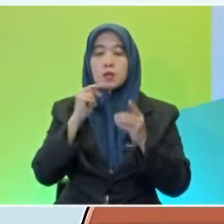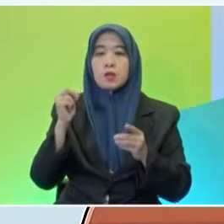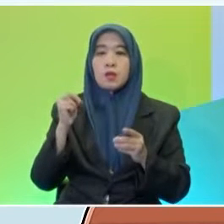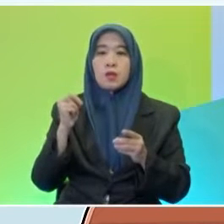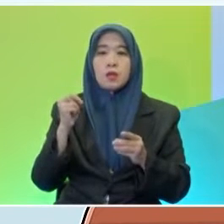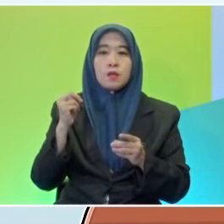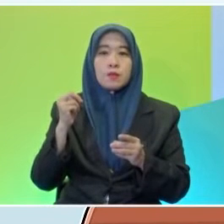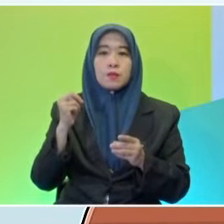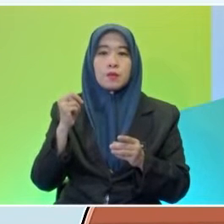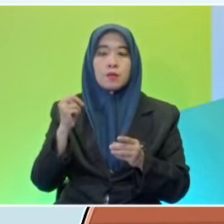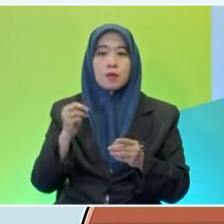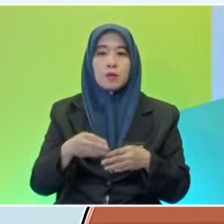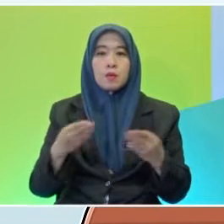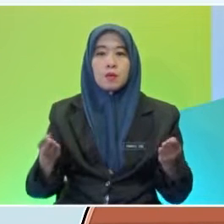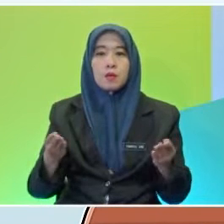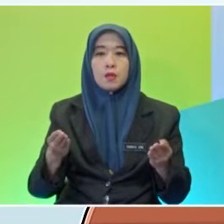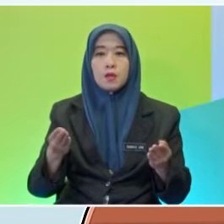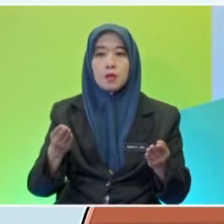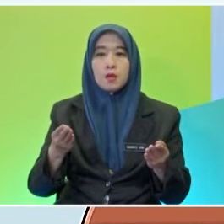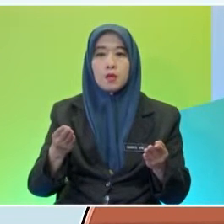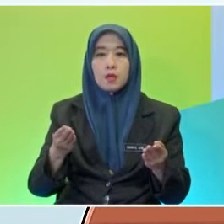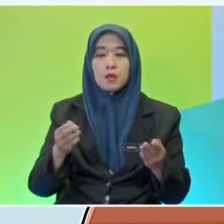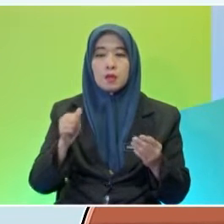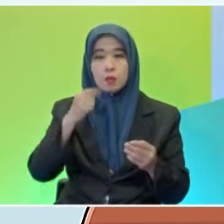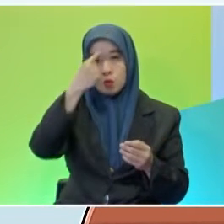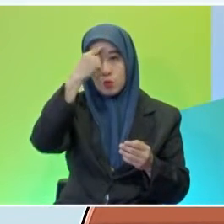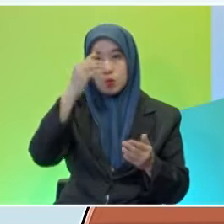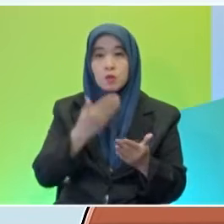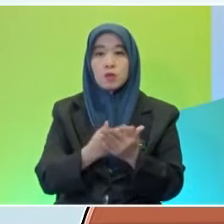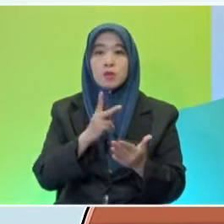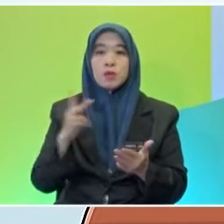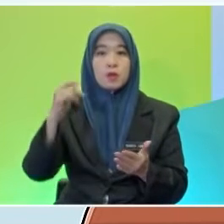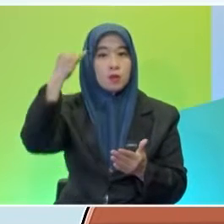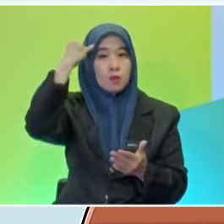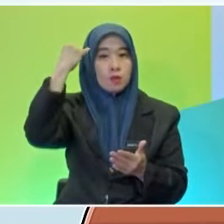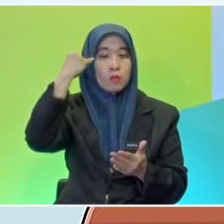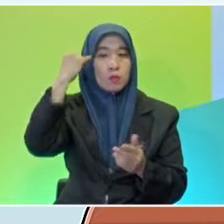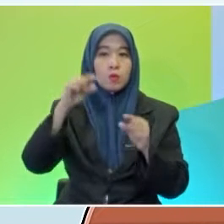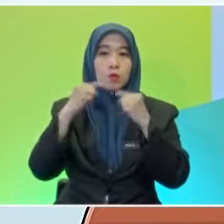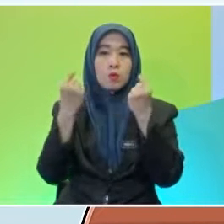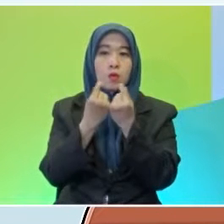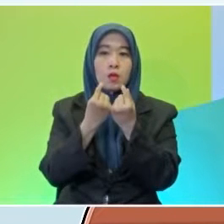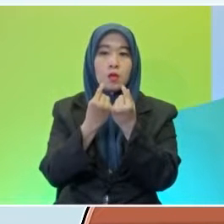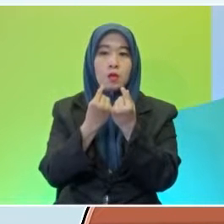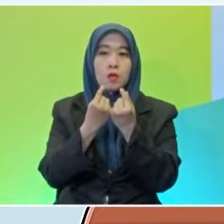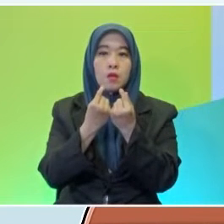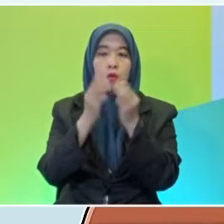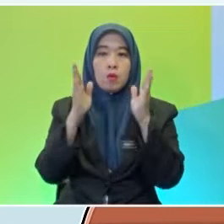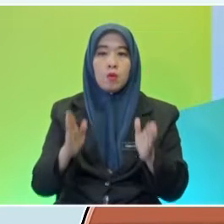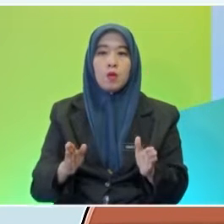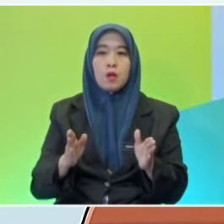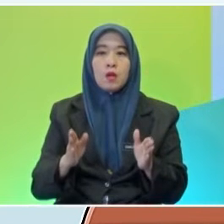bahasa akademik bagi menyampaikan sesuatu ilmu golongan ulama menyampaikan ilmu agama